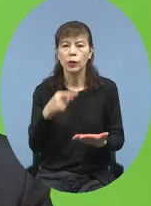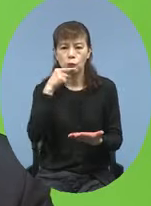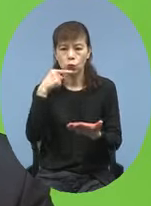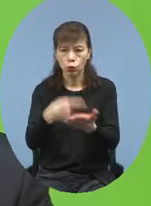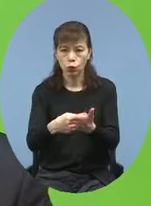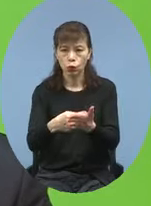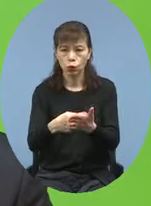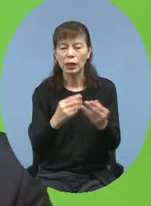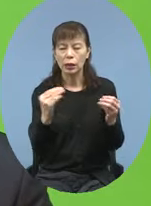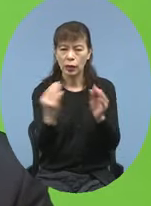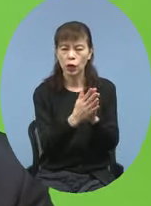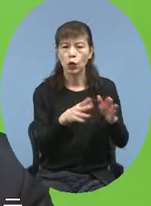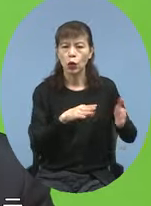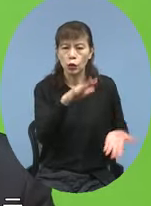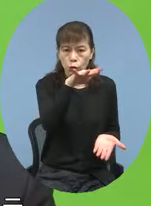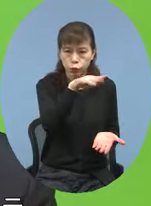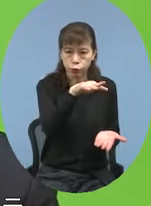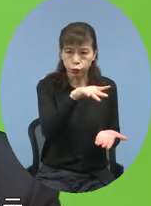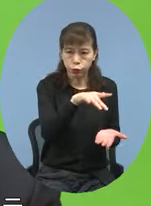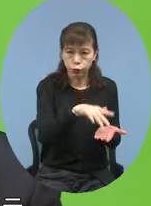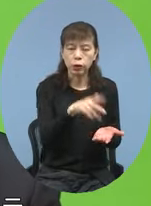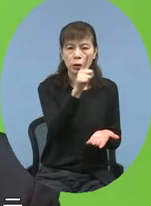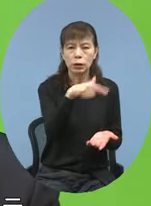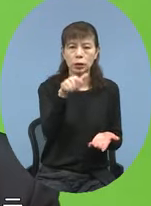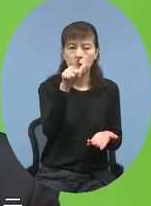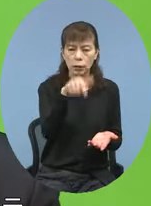字會令到我們的儲備減少到